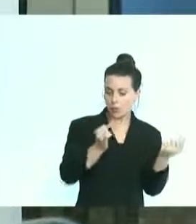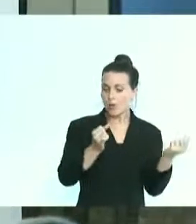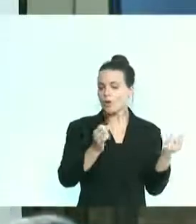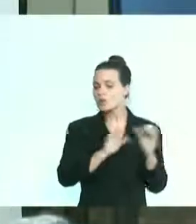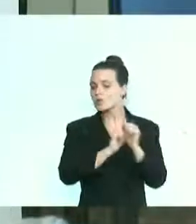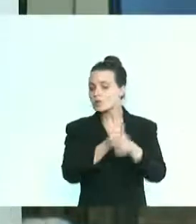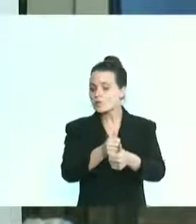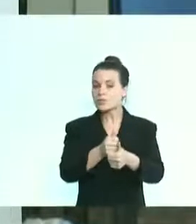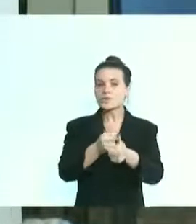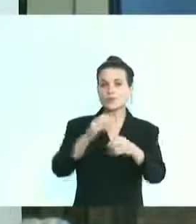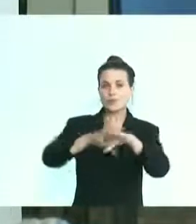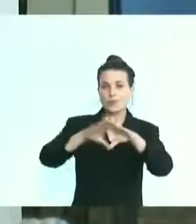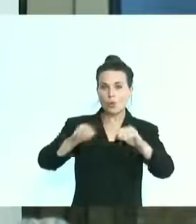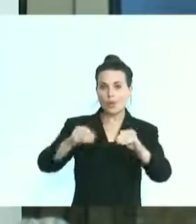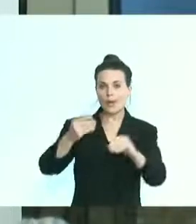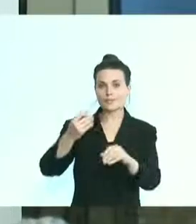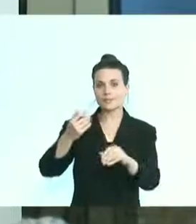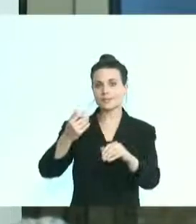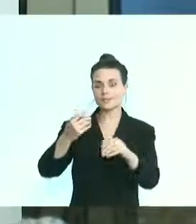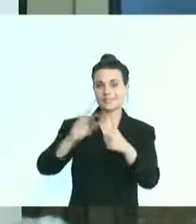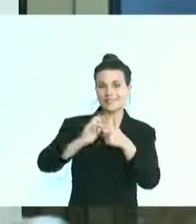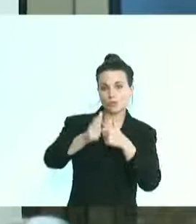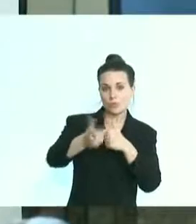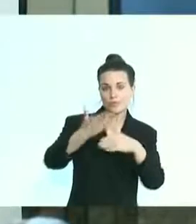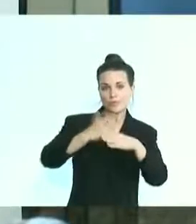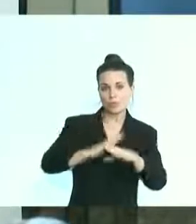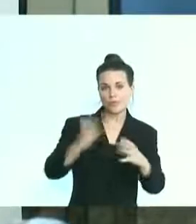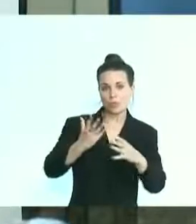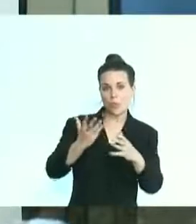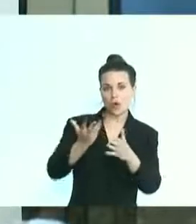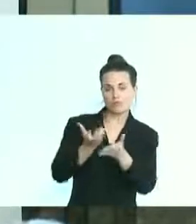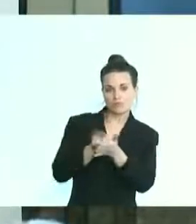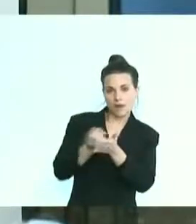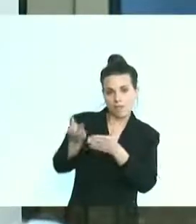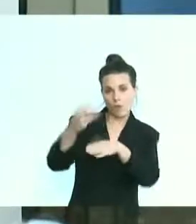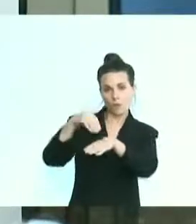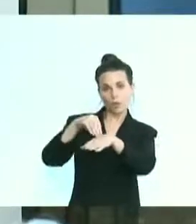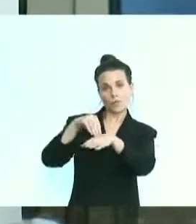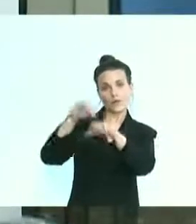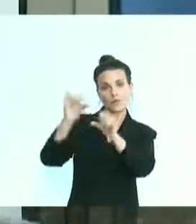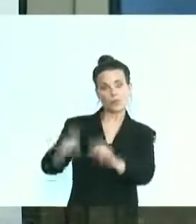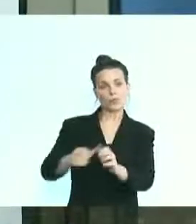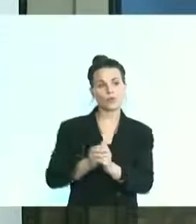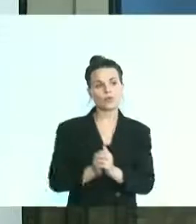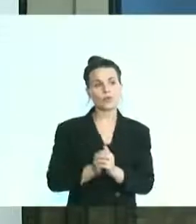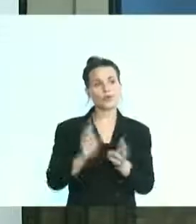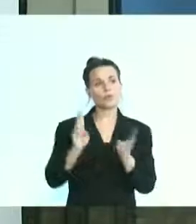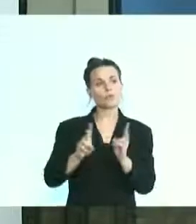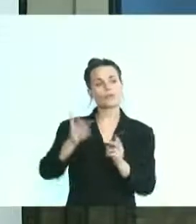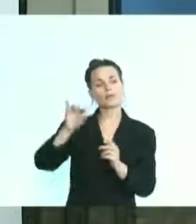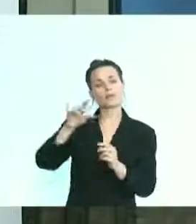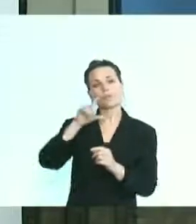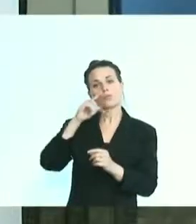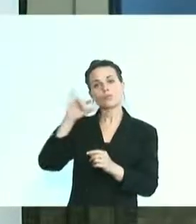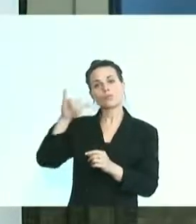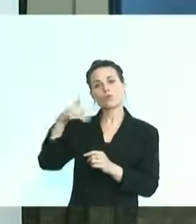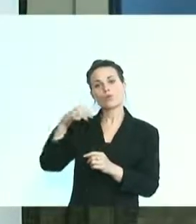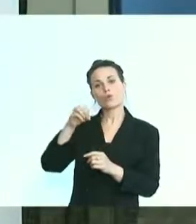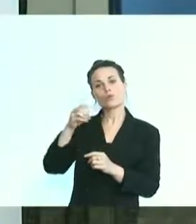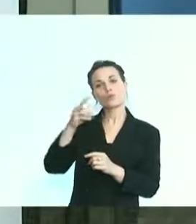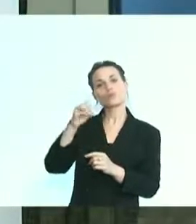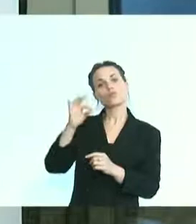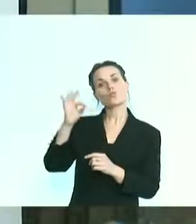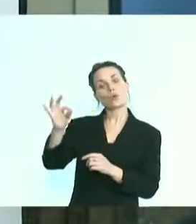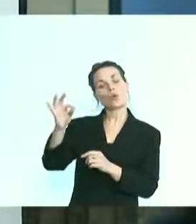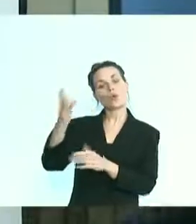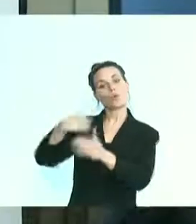régionaux ou départementaux. Voilà ce que je peux préciser à ce niveau-là. Et peut-être Yann Jondot, vous avez un petit complément?